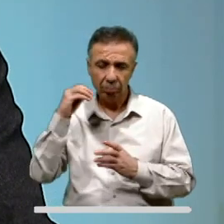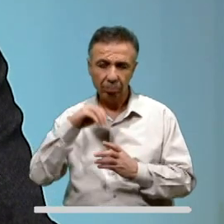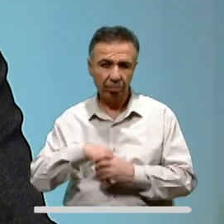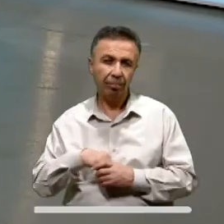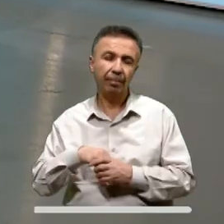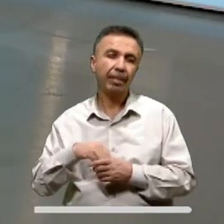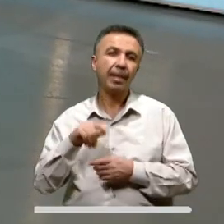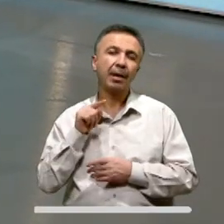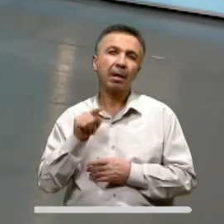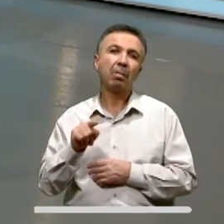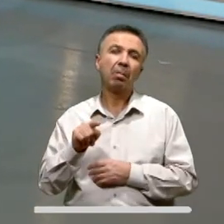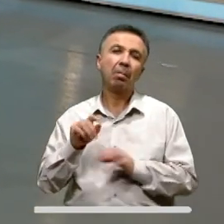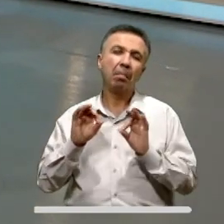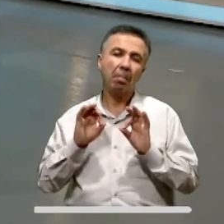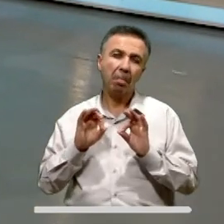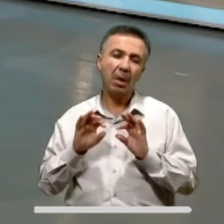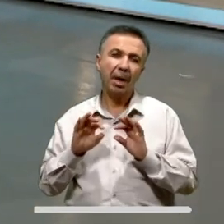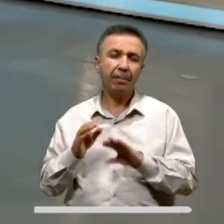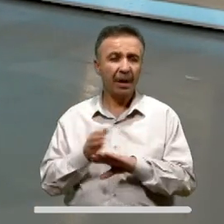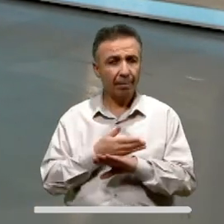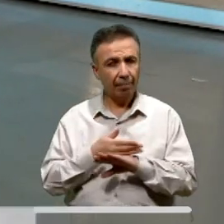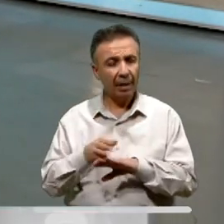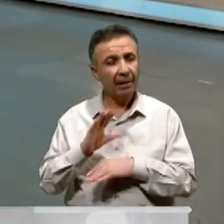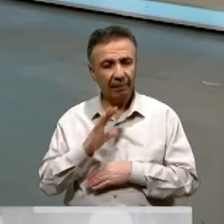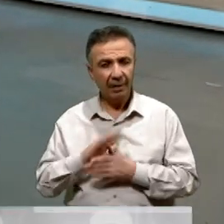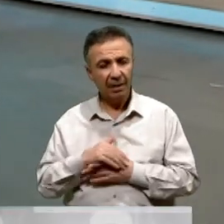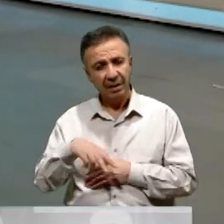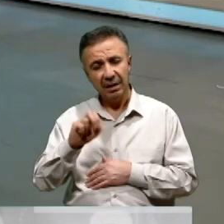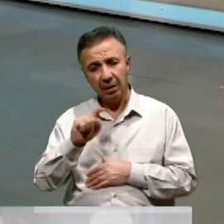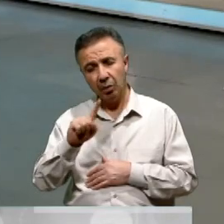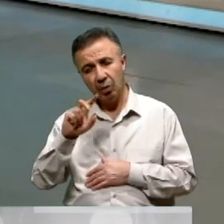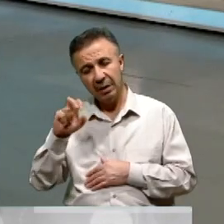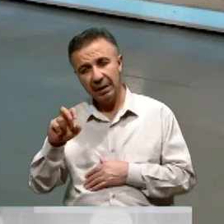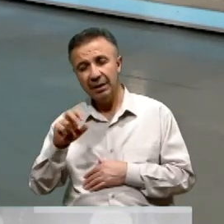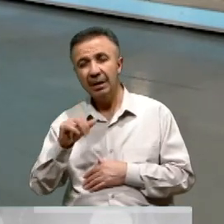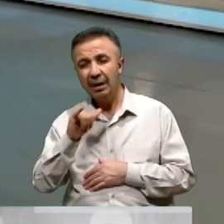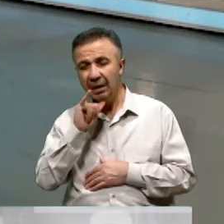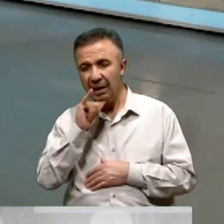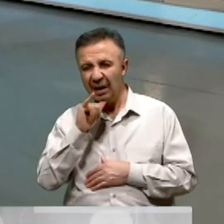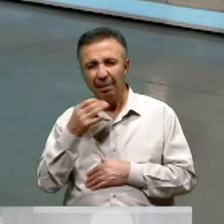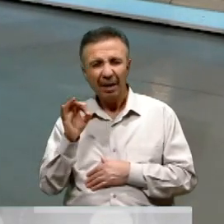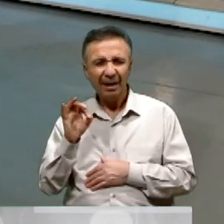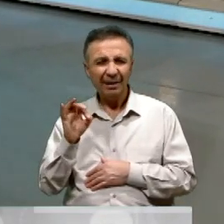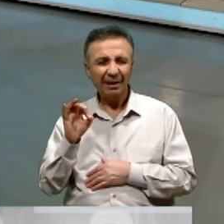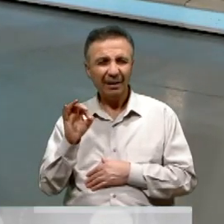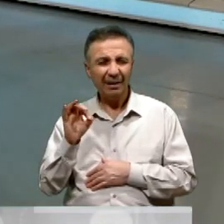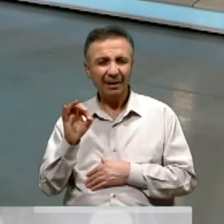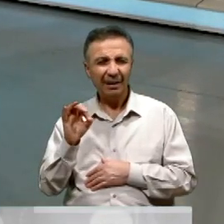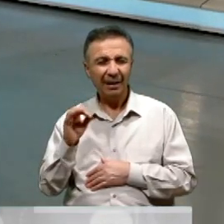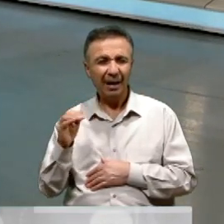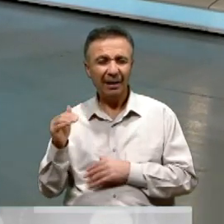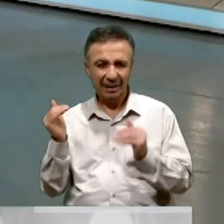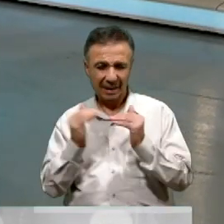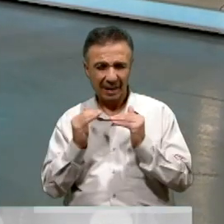dahildir. İşte bu şekilde bir malı varsa, 80.18 gram altın değerinde bir